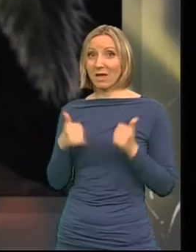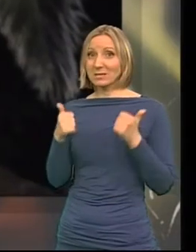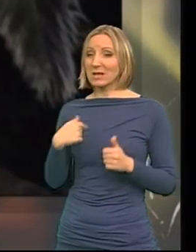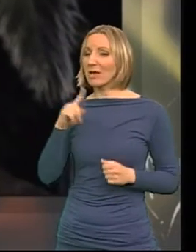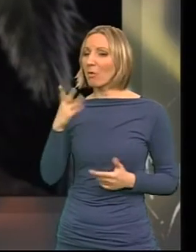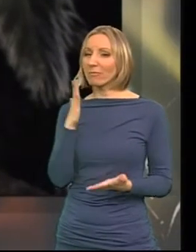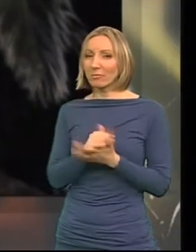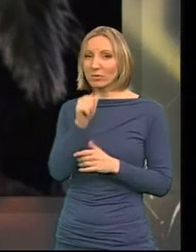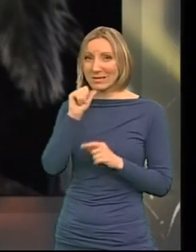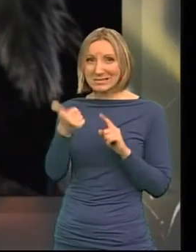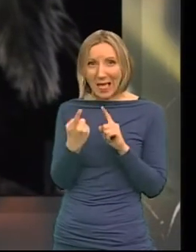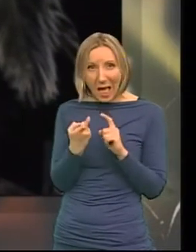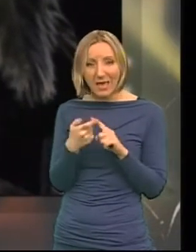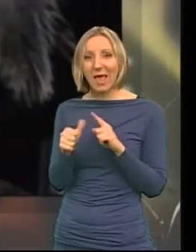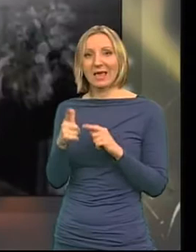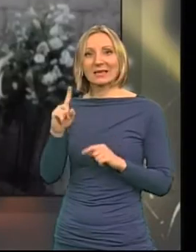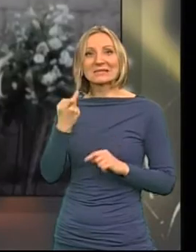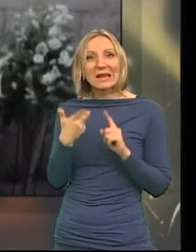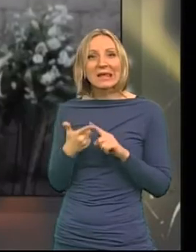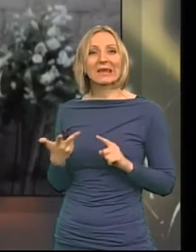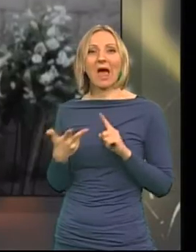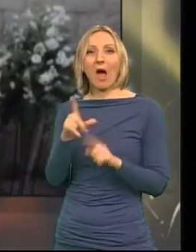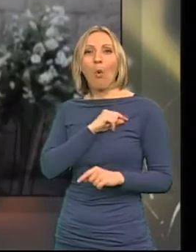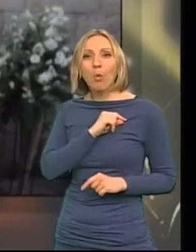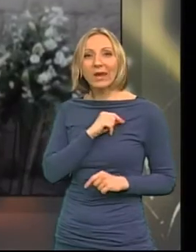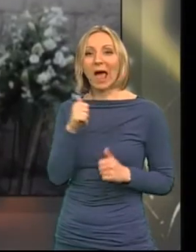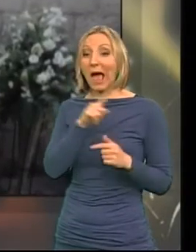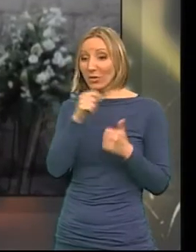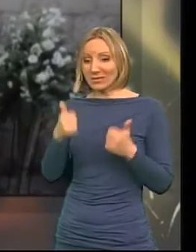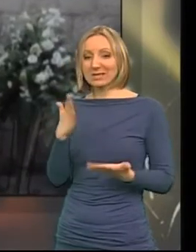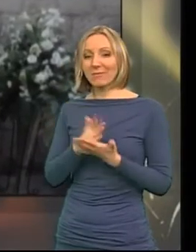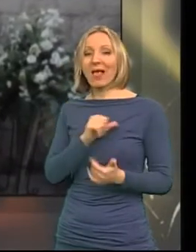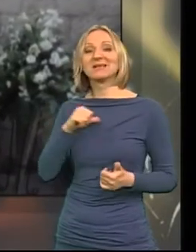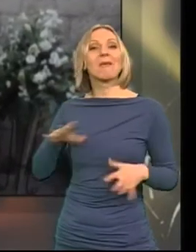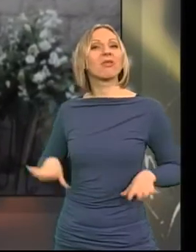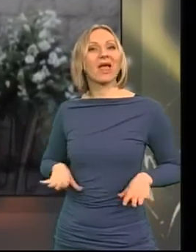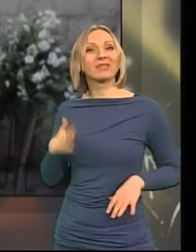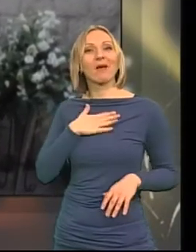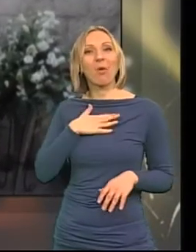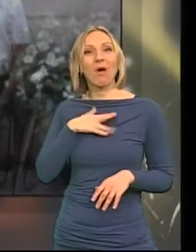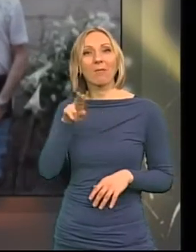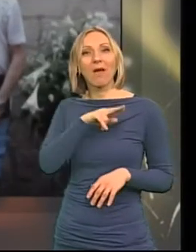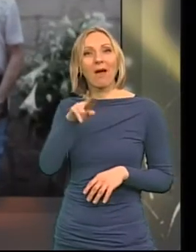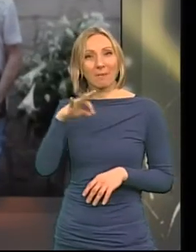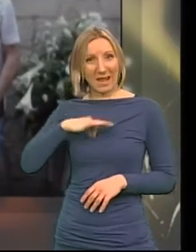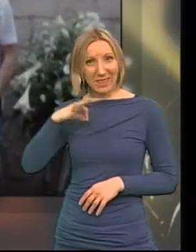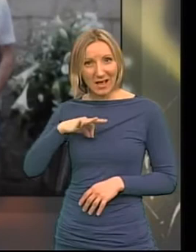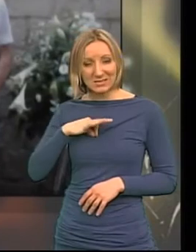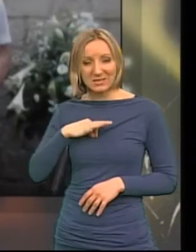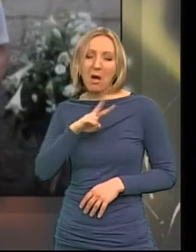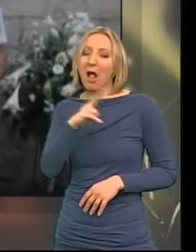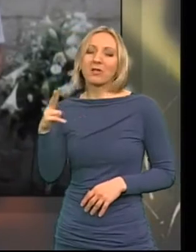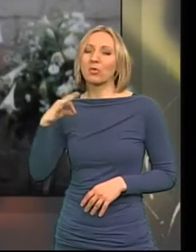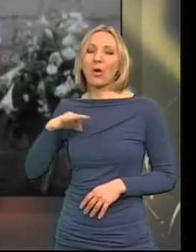budem i Snaja, i Strina, i Ujna. Do sada sam bila samo tetka mojim bratancima i ove uloge mi ostale ne padaju